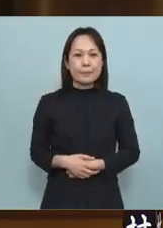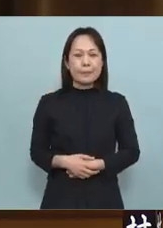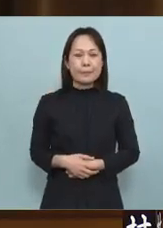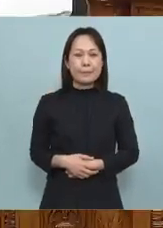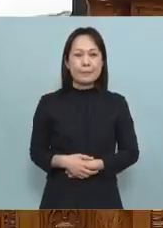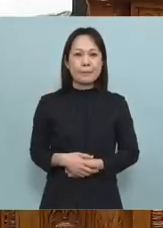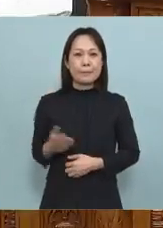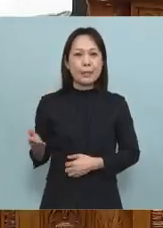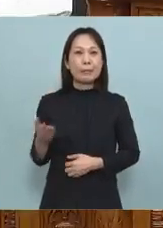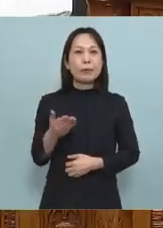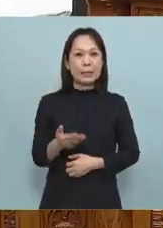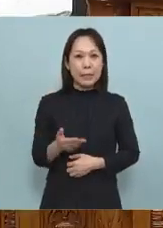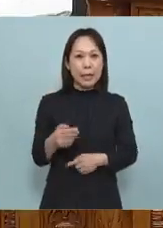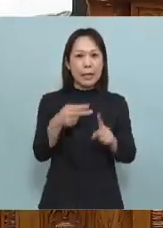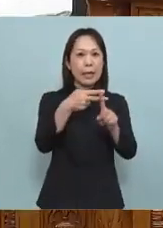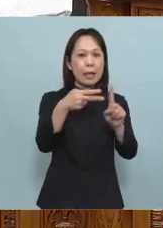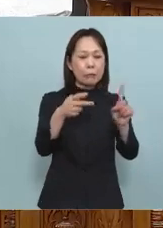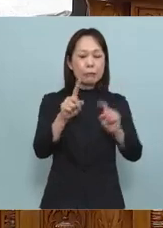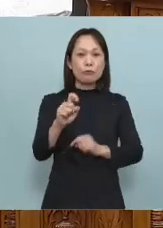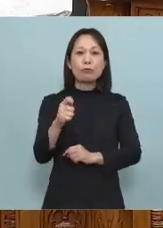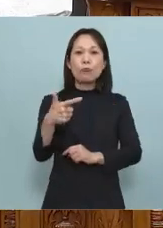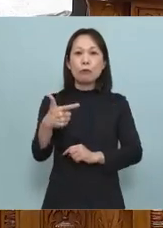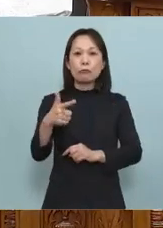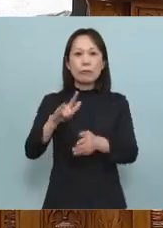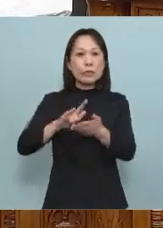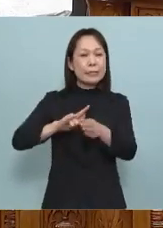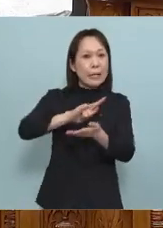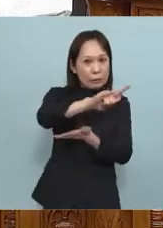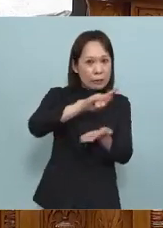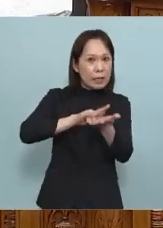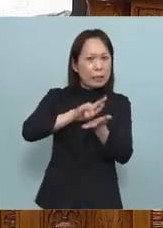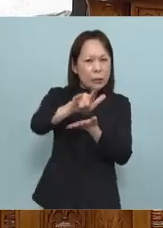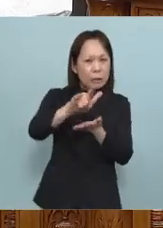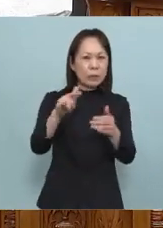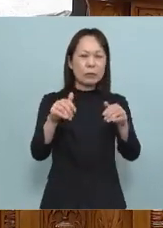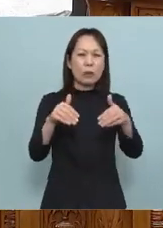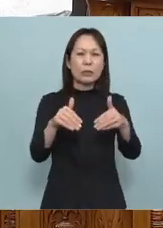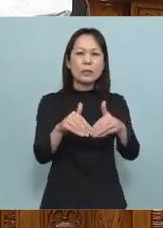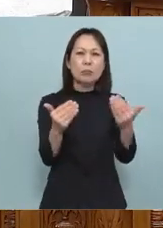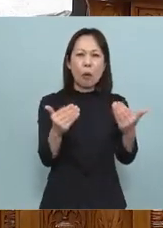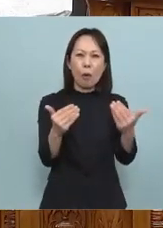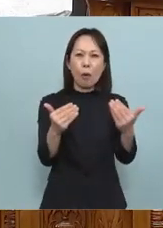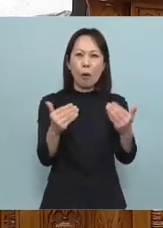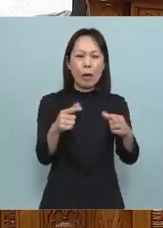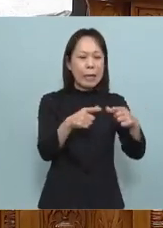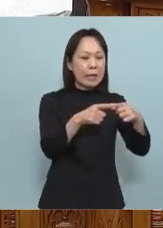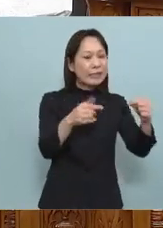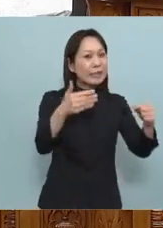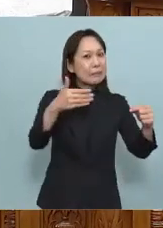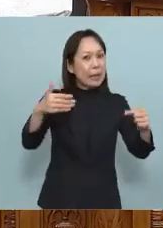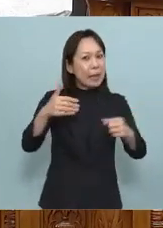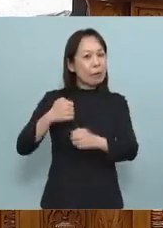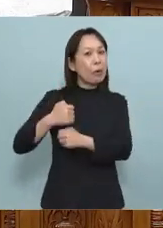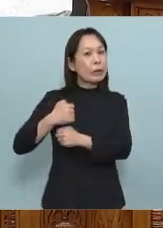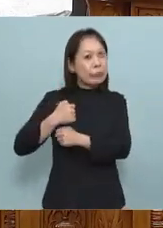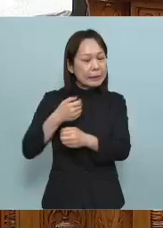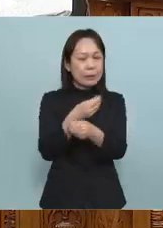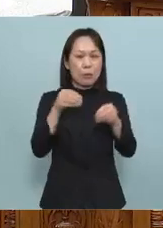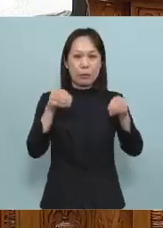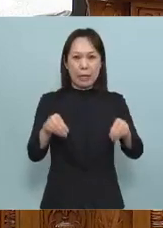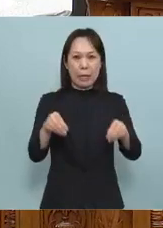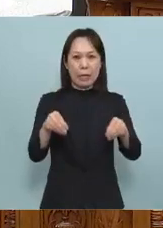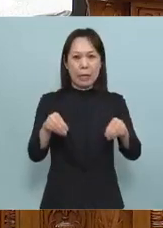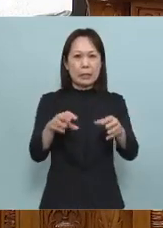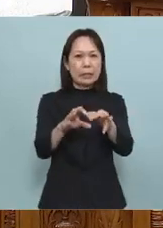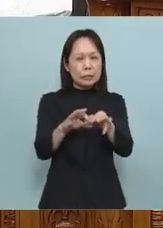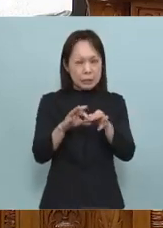そして F-16 戦闘機の事故および日米地位協定の改正についてお尋